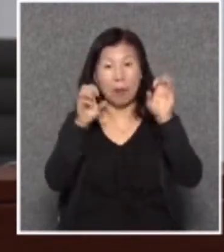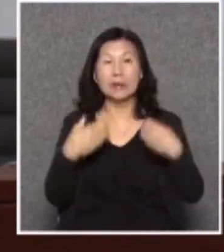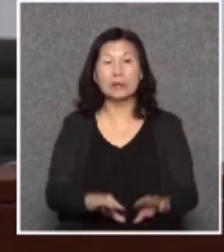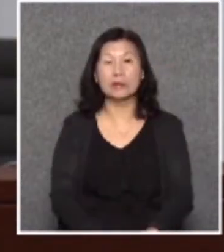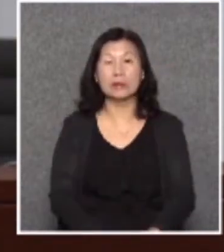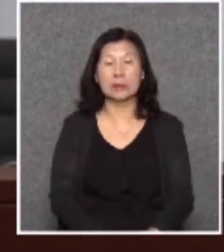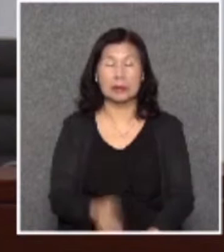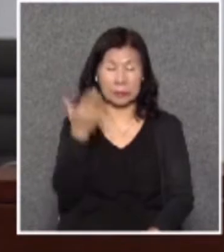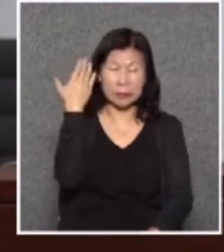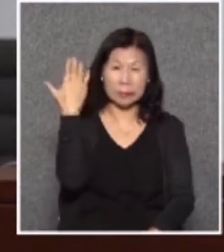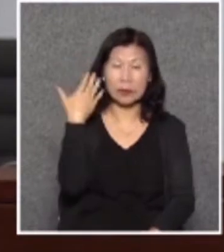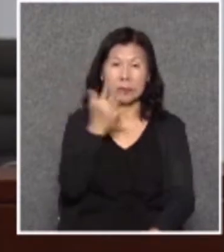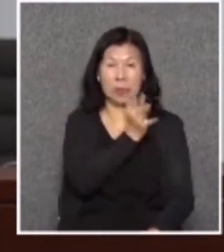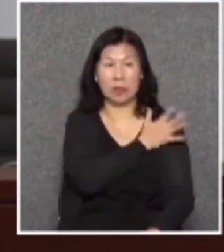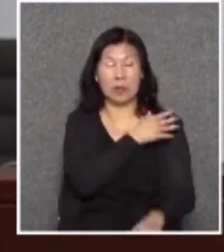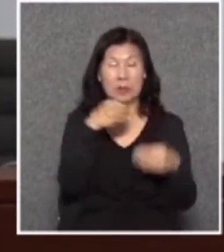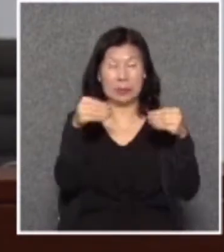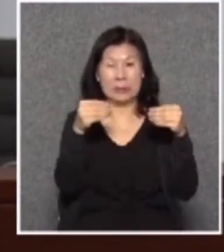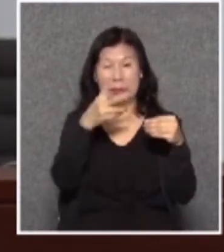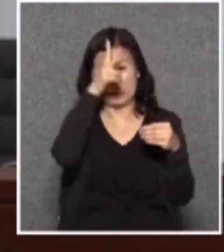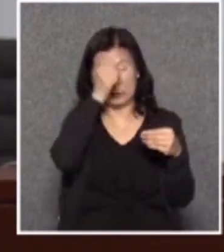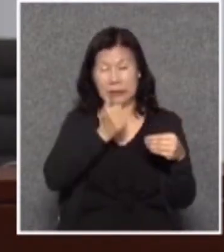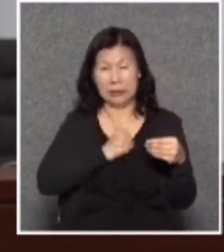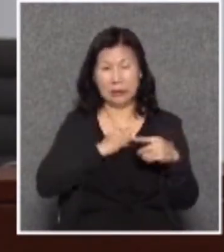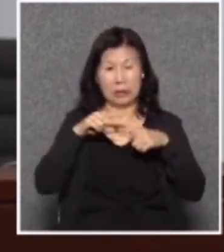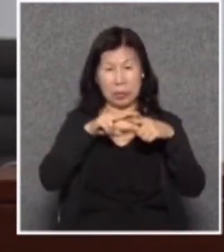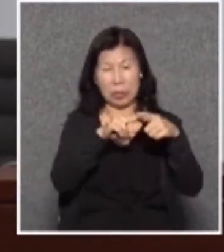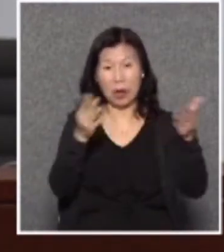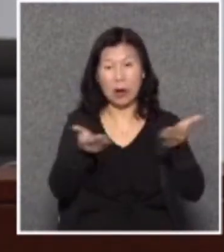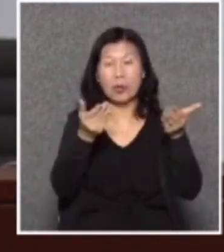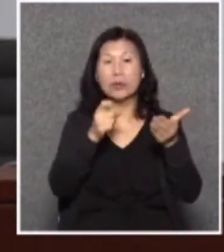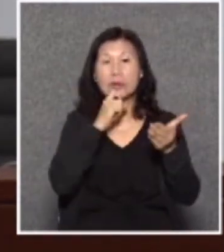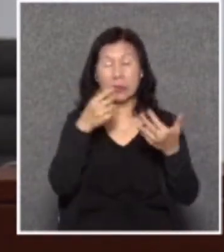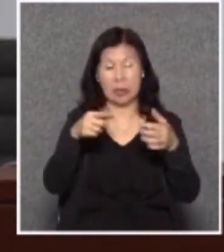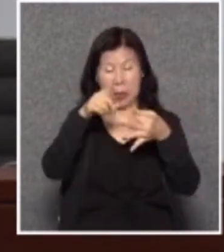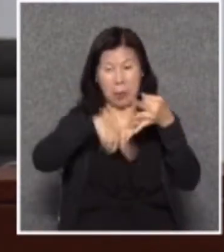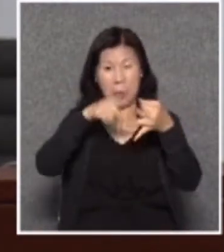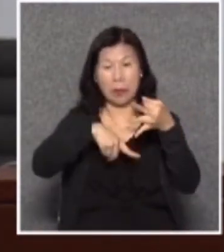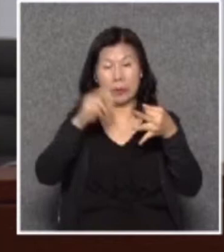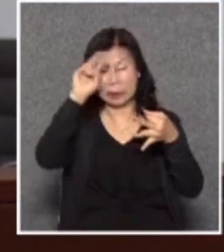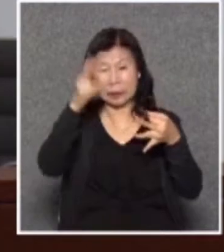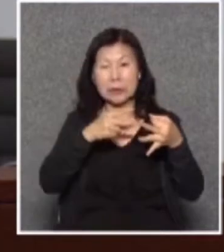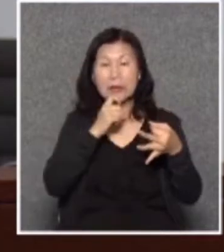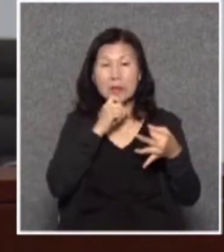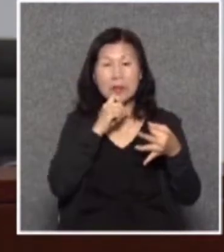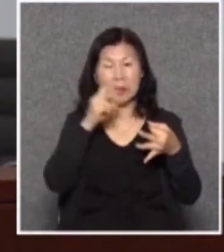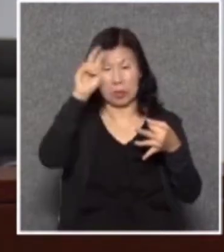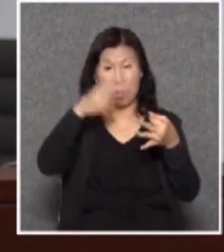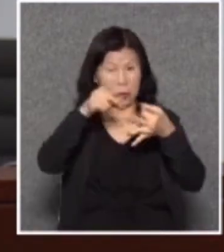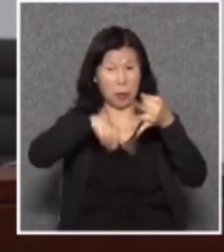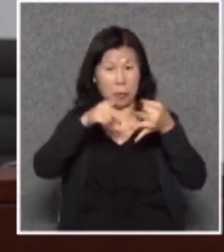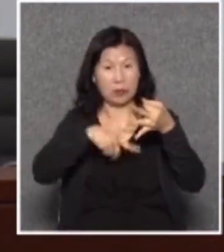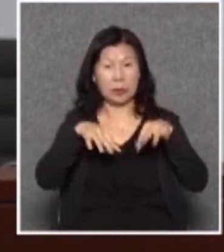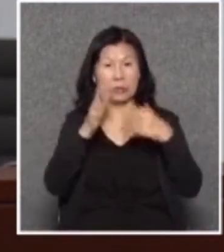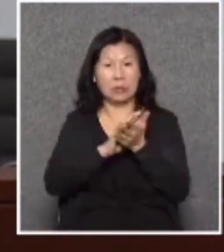有曾經擔任教育局官員並且推動通識科的現任行政會議成員指稱通識科已經異